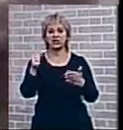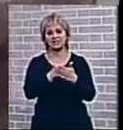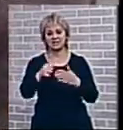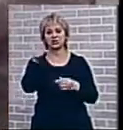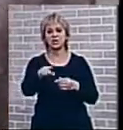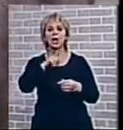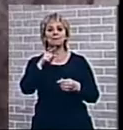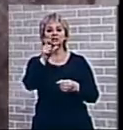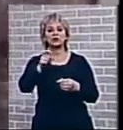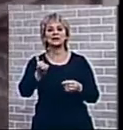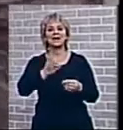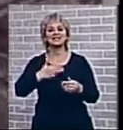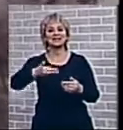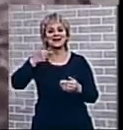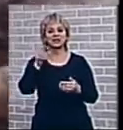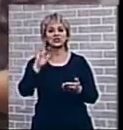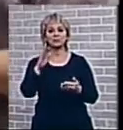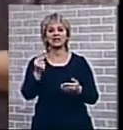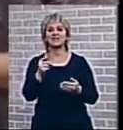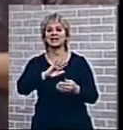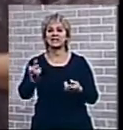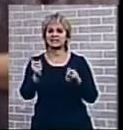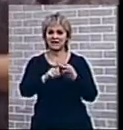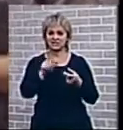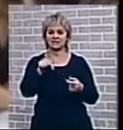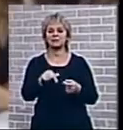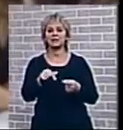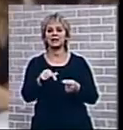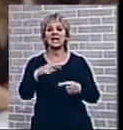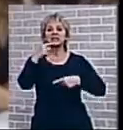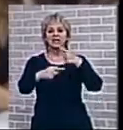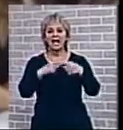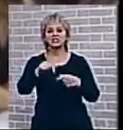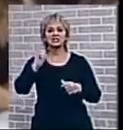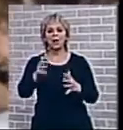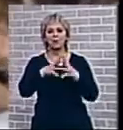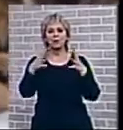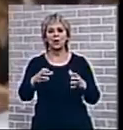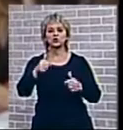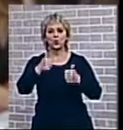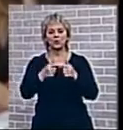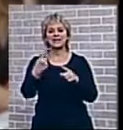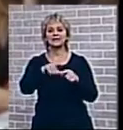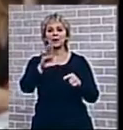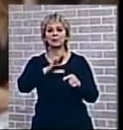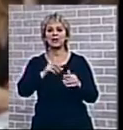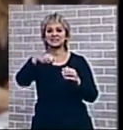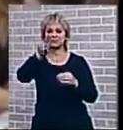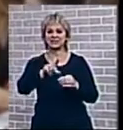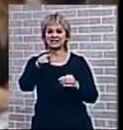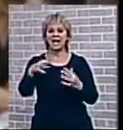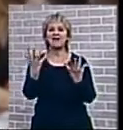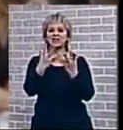достижения. Молодые люди хотят пораньше стать финансово независимыми. Традиционно самый большой конкурс это был по